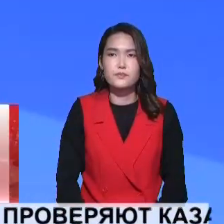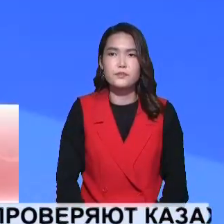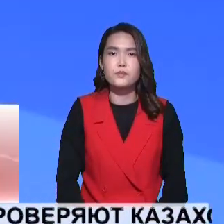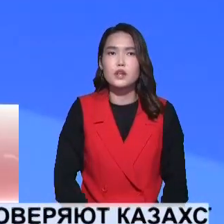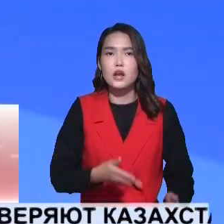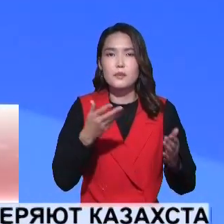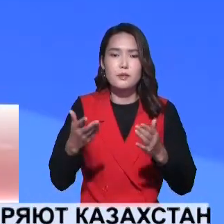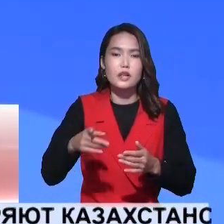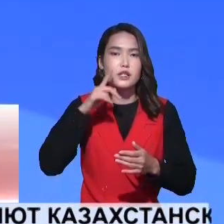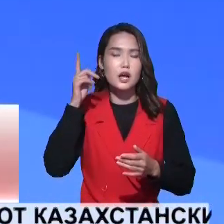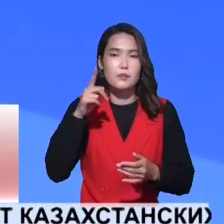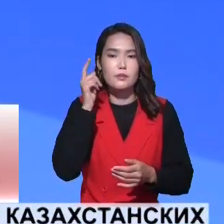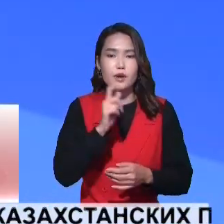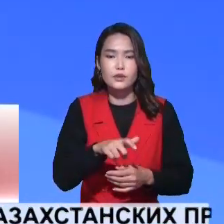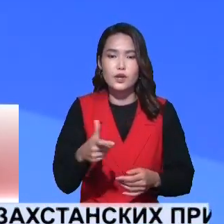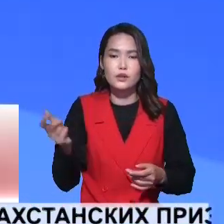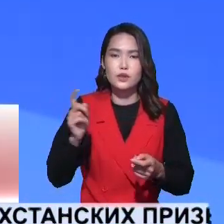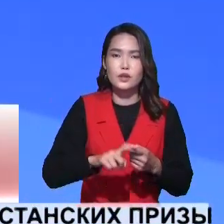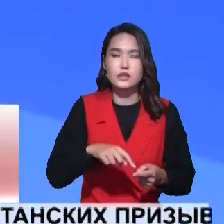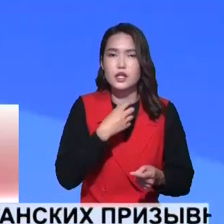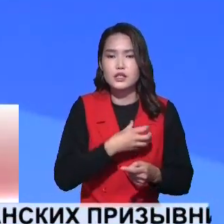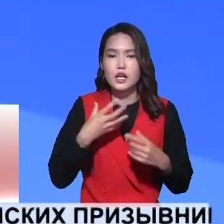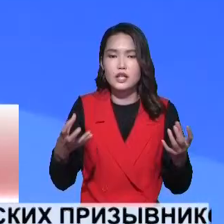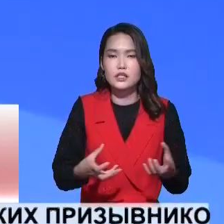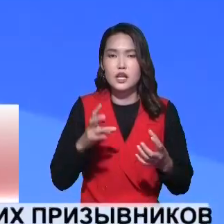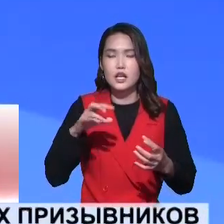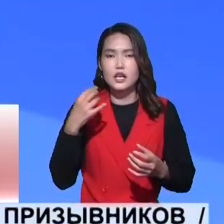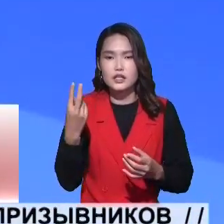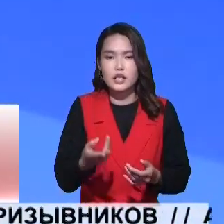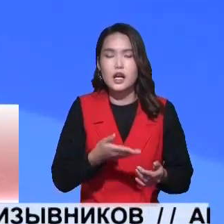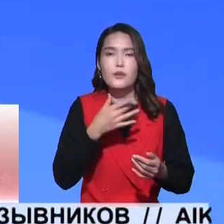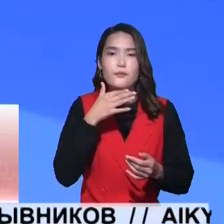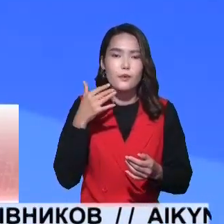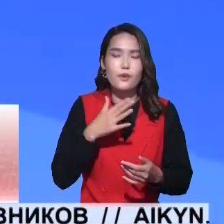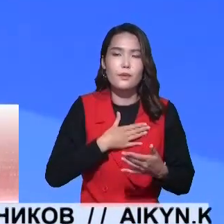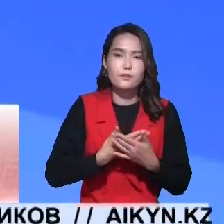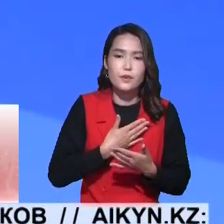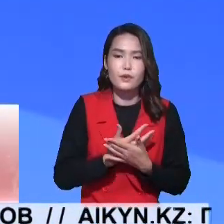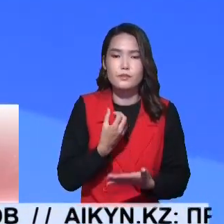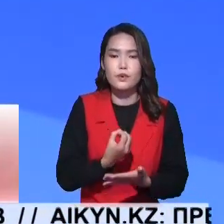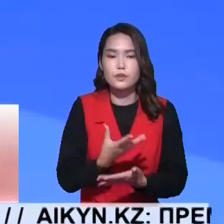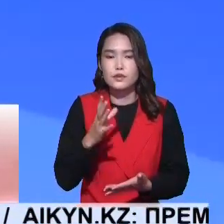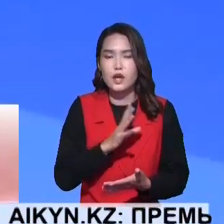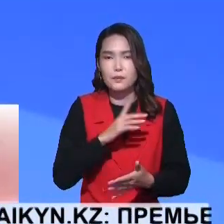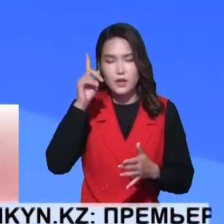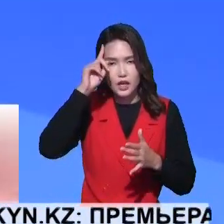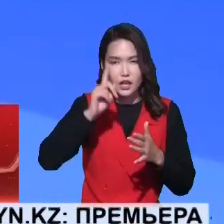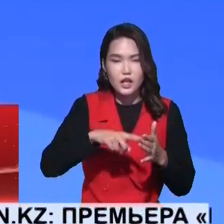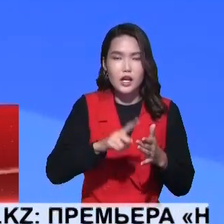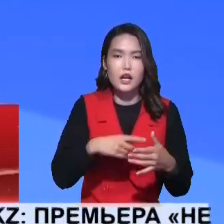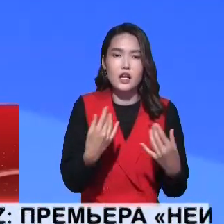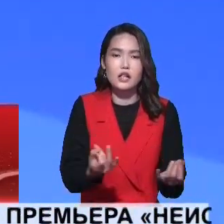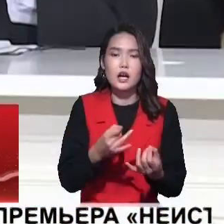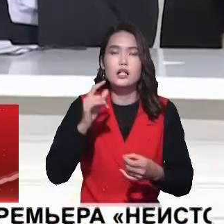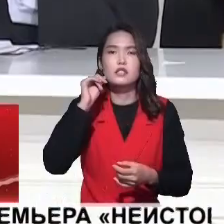Вовлечение молодых лидеров в деятельность съезда станет залогом сохранения традиций и преемственности межцивилизационного и межрелигиозного диалога. Уже завтра